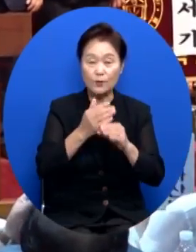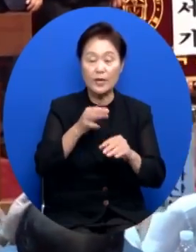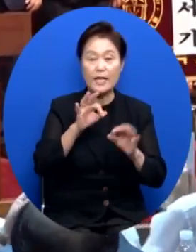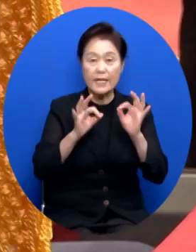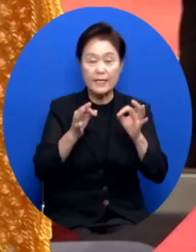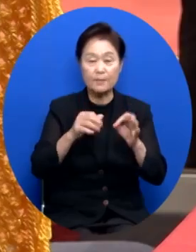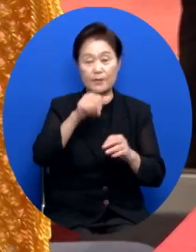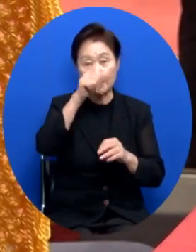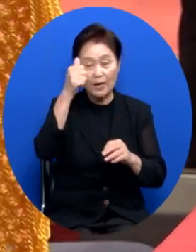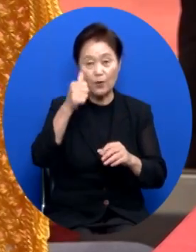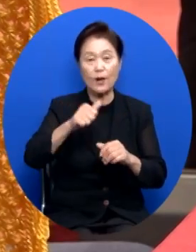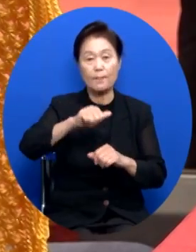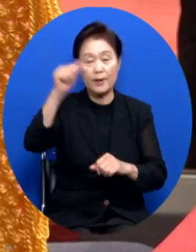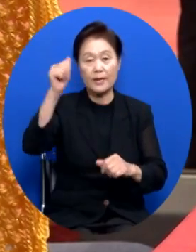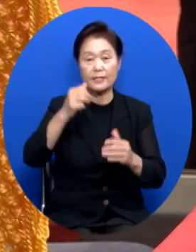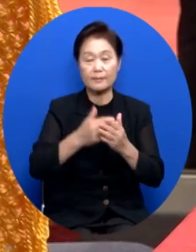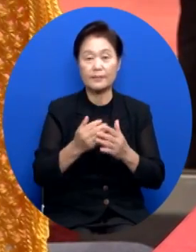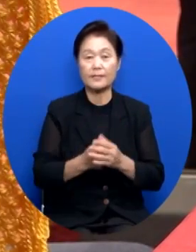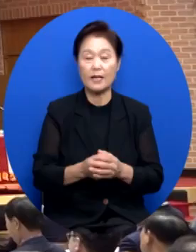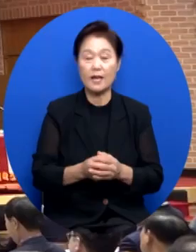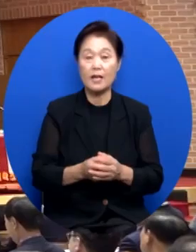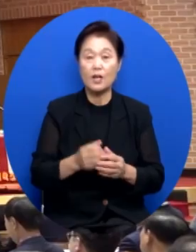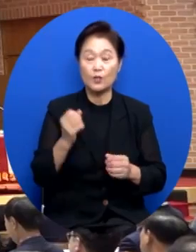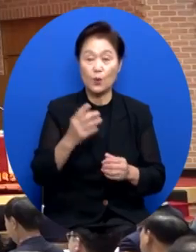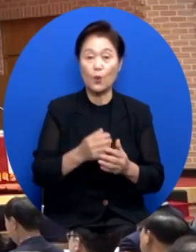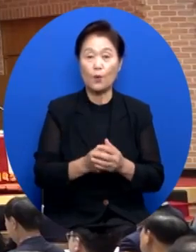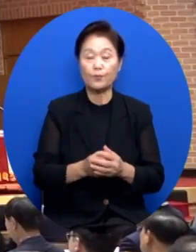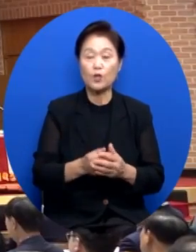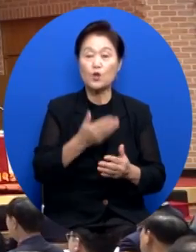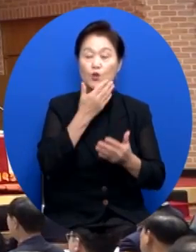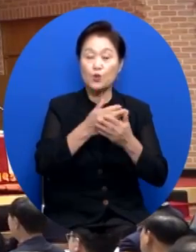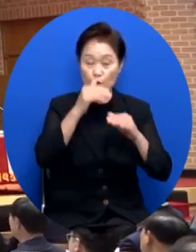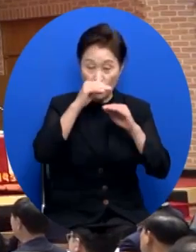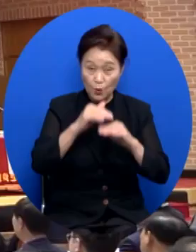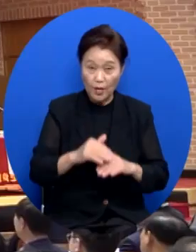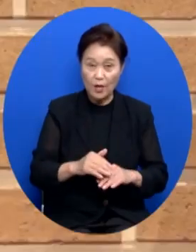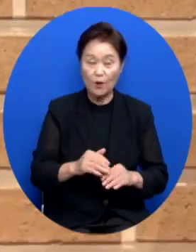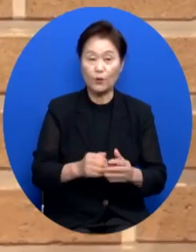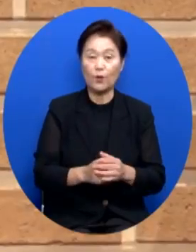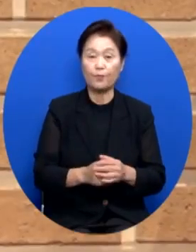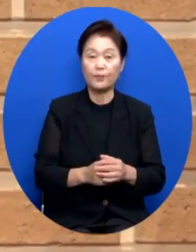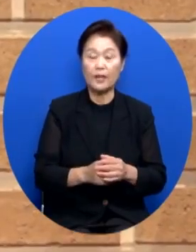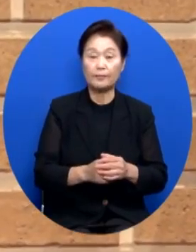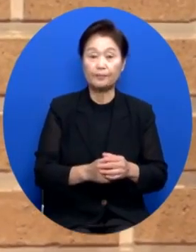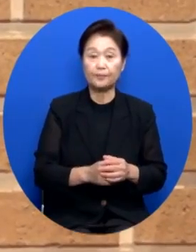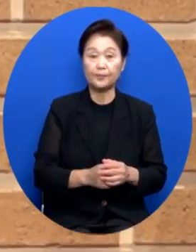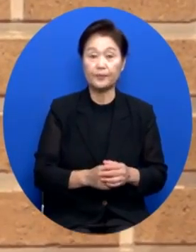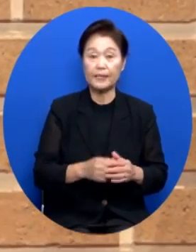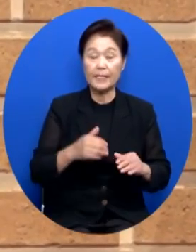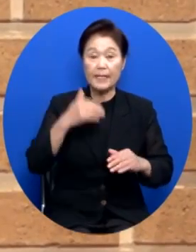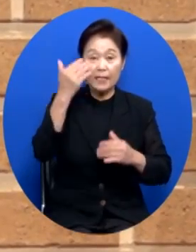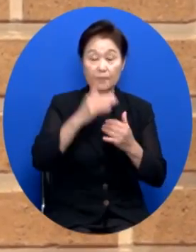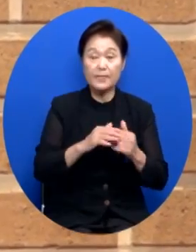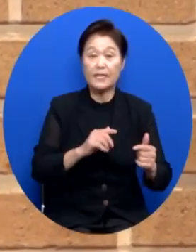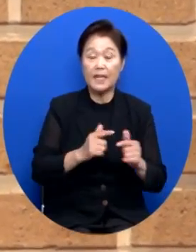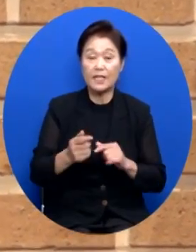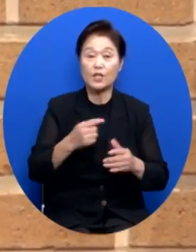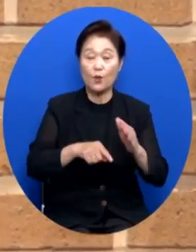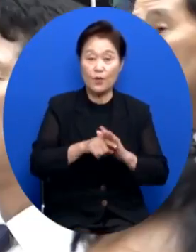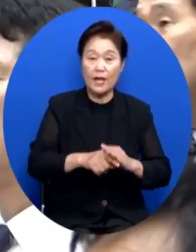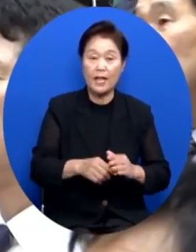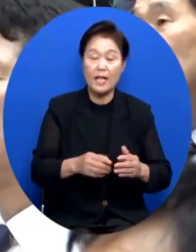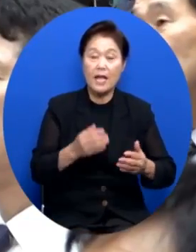장로가 당선됐습니다. 예장 고신총회는 주요 안건으로 미래정책연구위원회 다음 세대 훈련원 설립